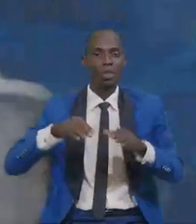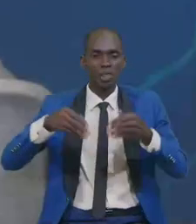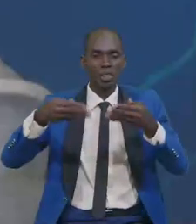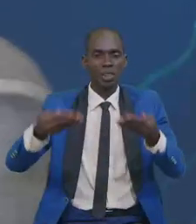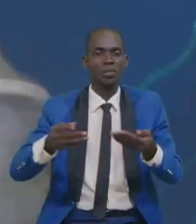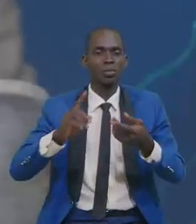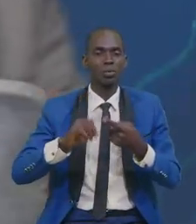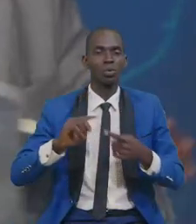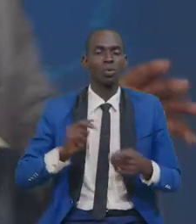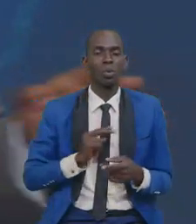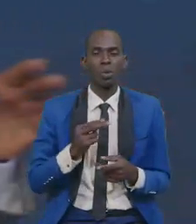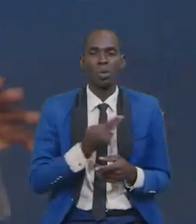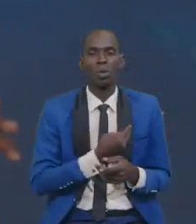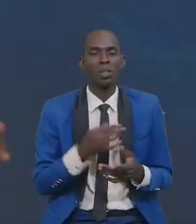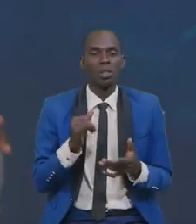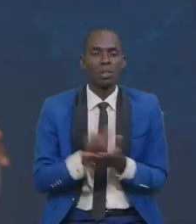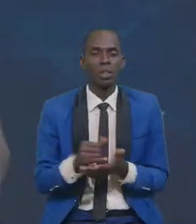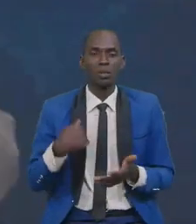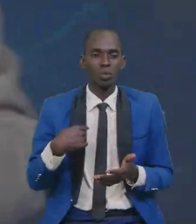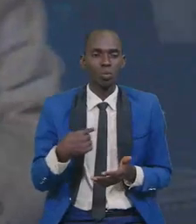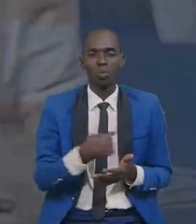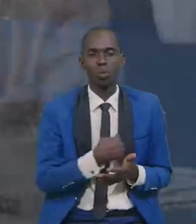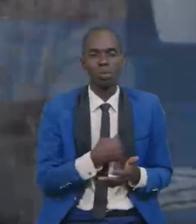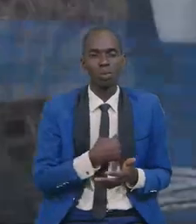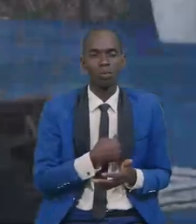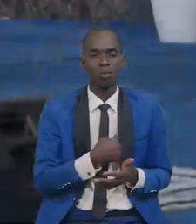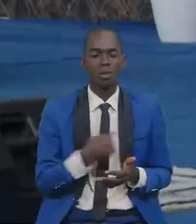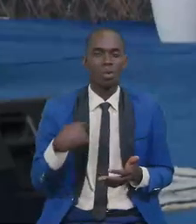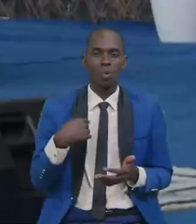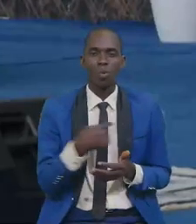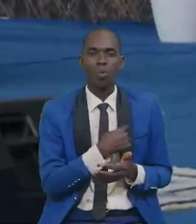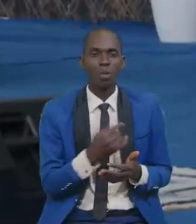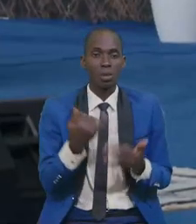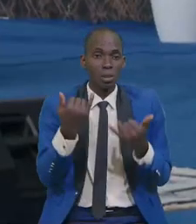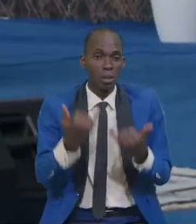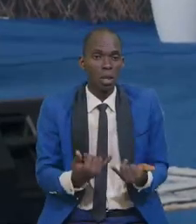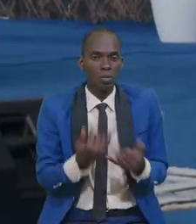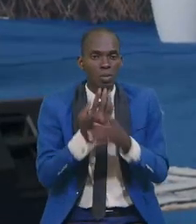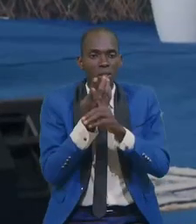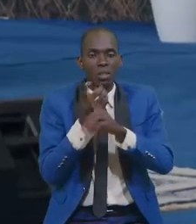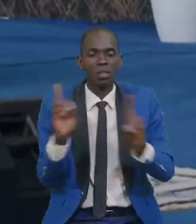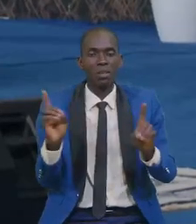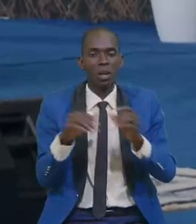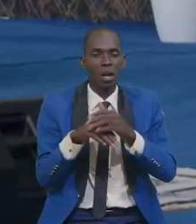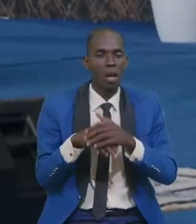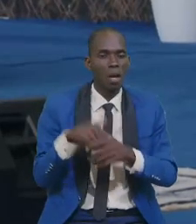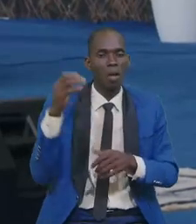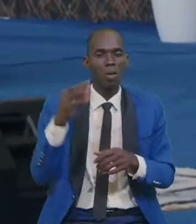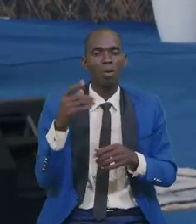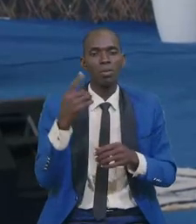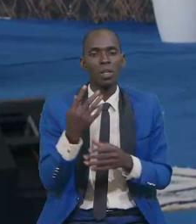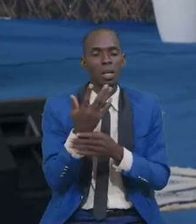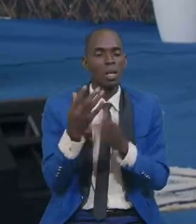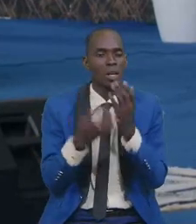de nous permettre, après que nous serions délivrés de la main de nos